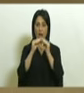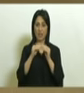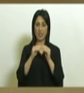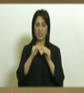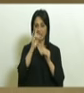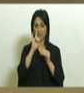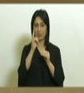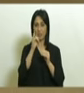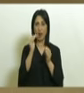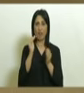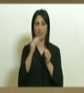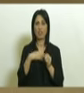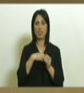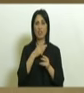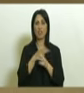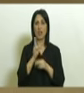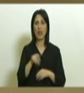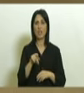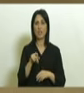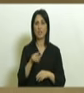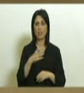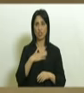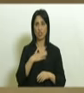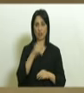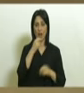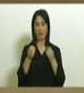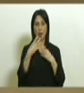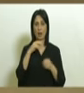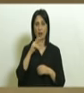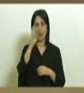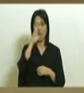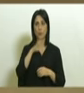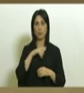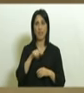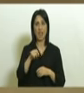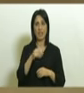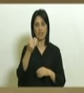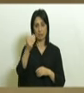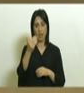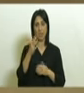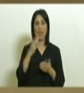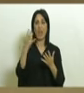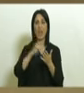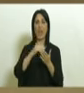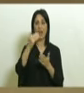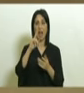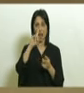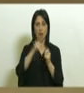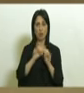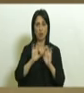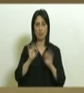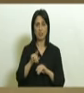ბავშვის ტრაგიკულად გარდაცვალებას. ჩვენ რო გვაბრალი და მაშინ ხელისუფლებაში ვიყავით. ეს არის მათი ხელწერა და სახეო. გახსოვთ ეგ